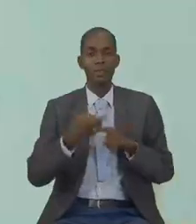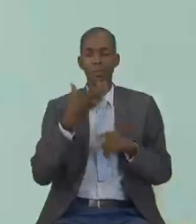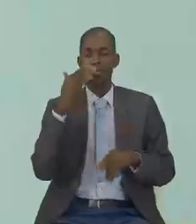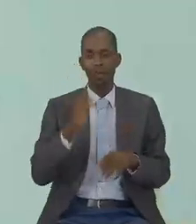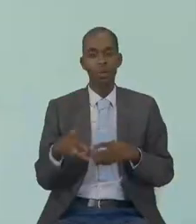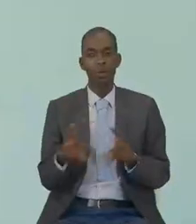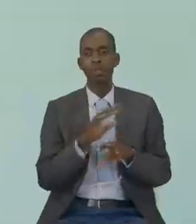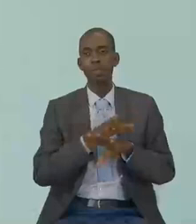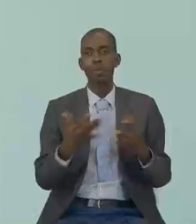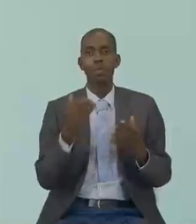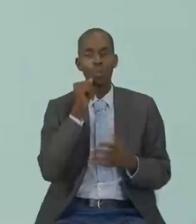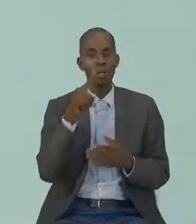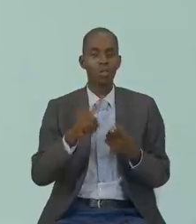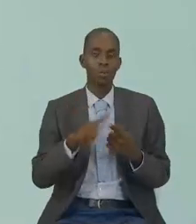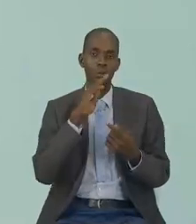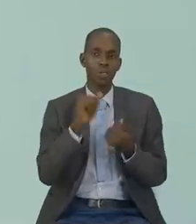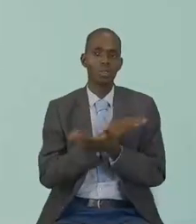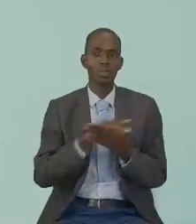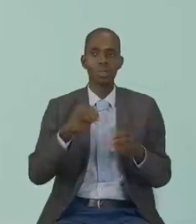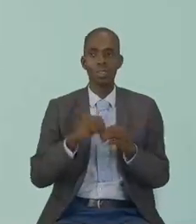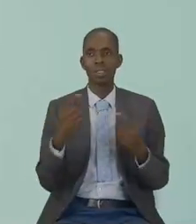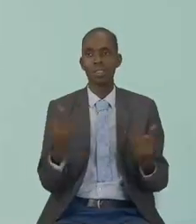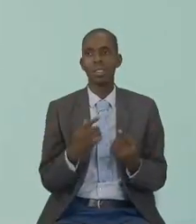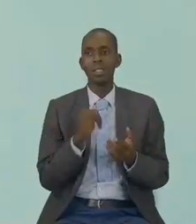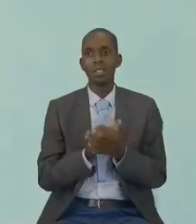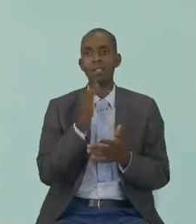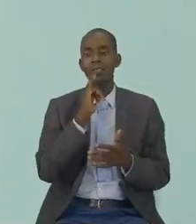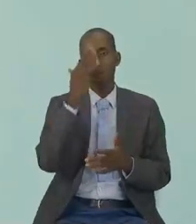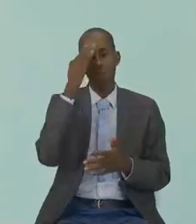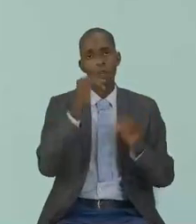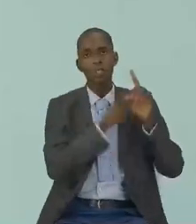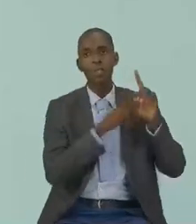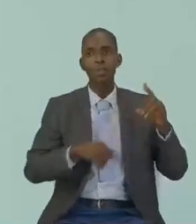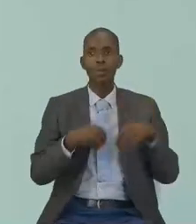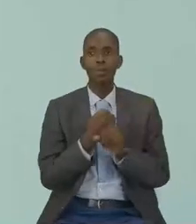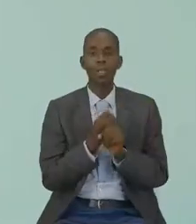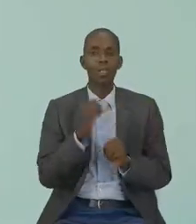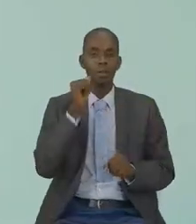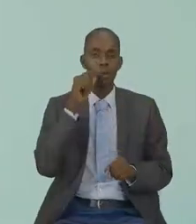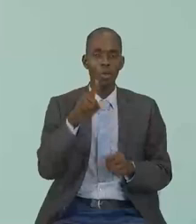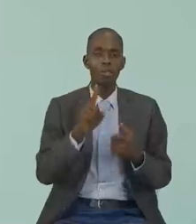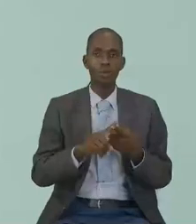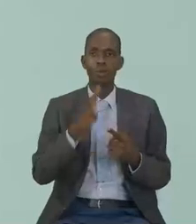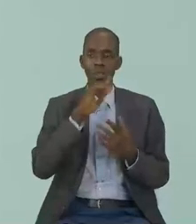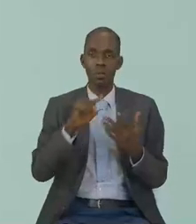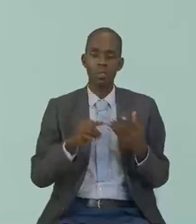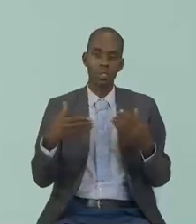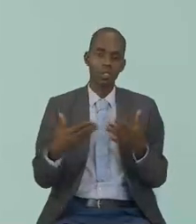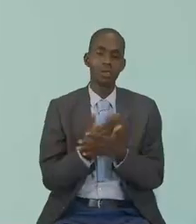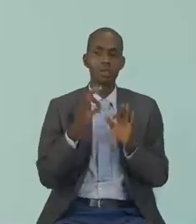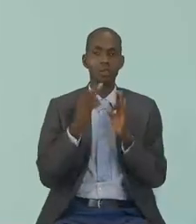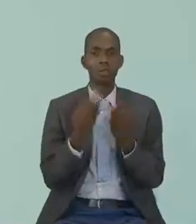voies. Il ne veut pas que je périsse dans mes péchés. Et c'est pourquoi il a fait de moi celle qui peut venir dans sa